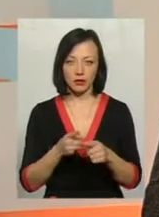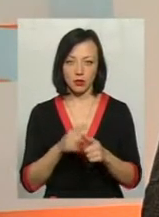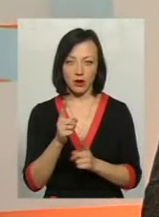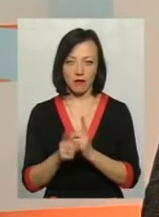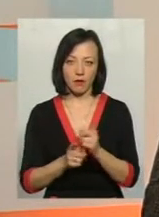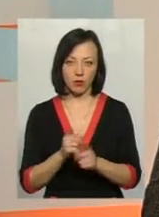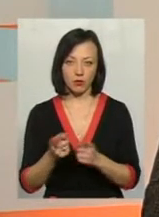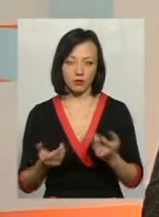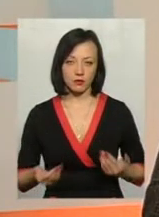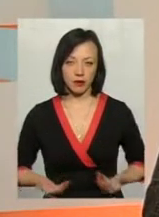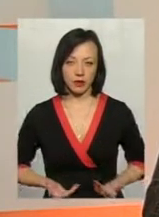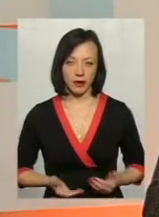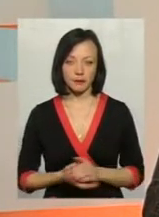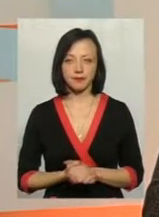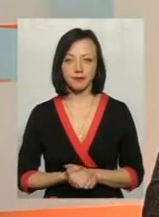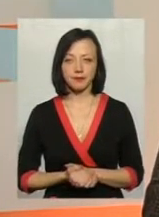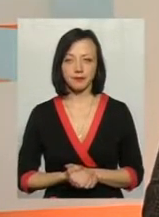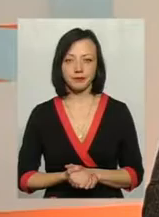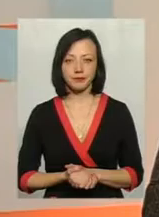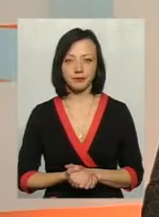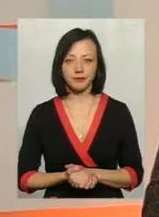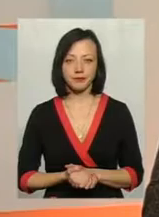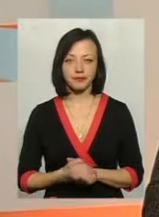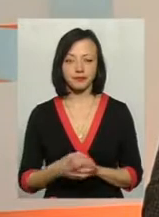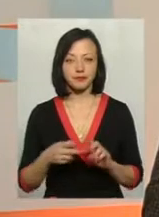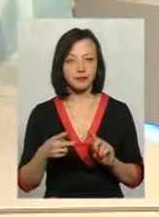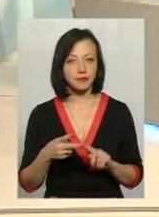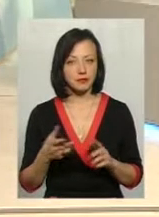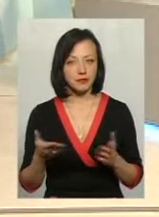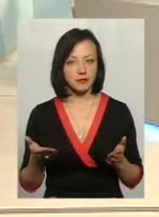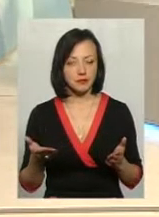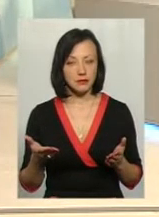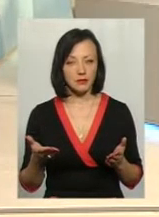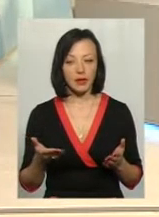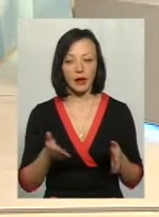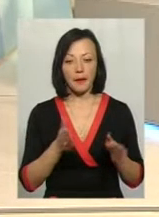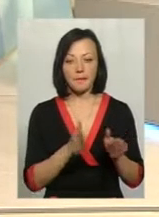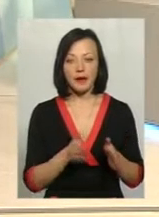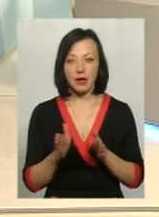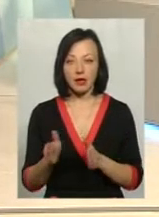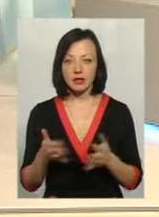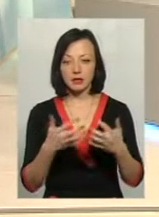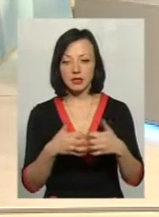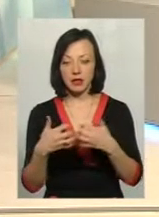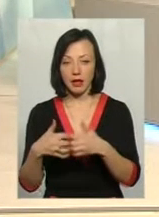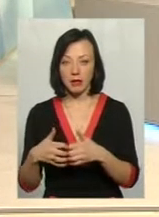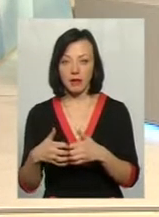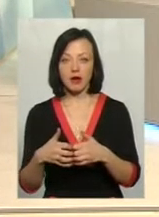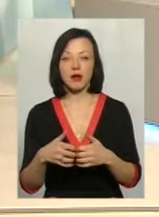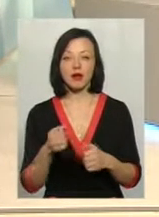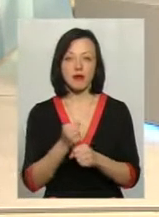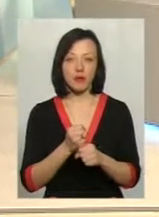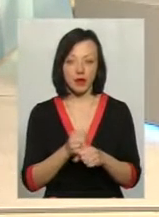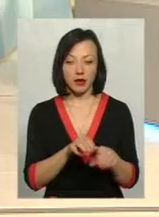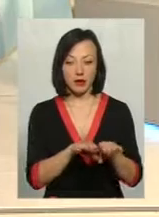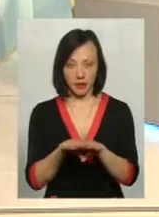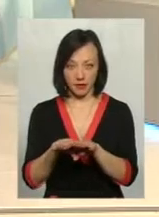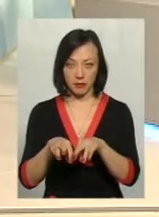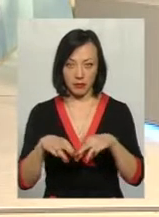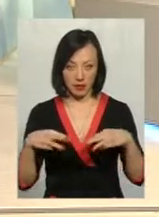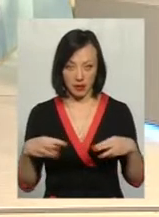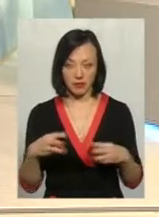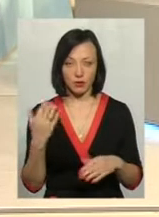реформу, втілити її у життя. Друге. Разом з тим, механізм, схема, вона виробляється на рівні